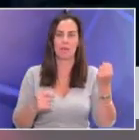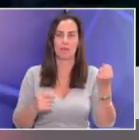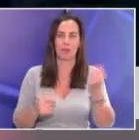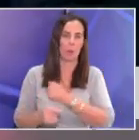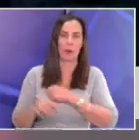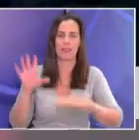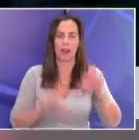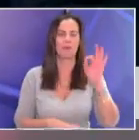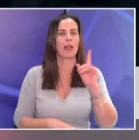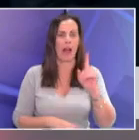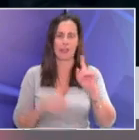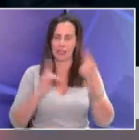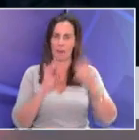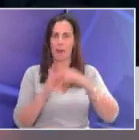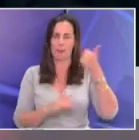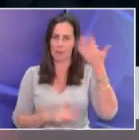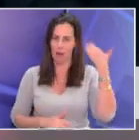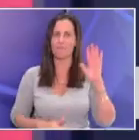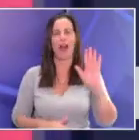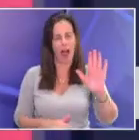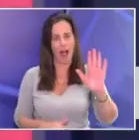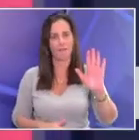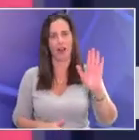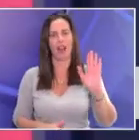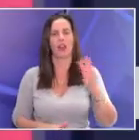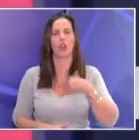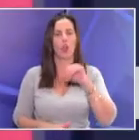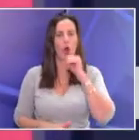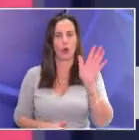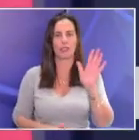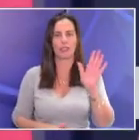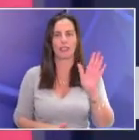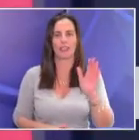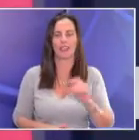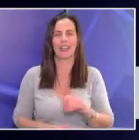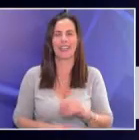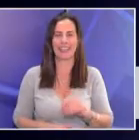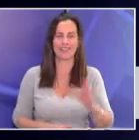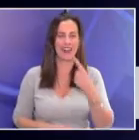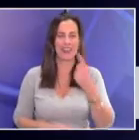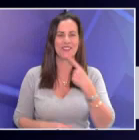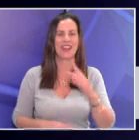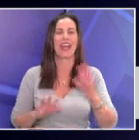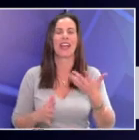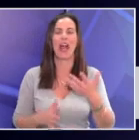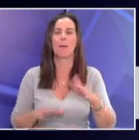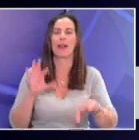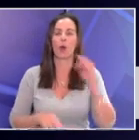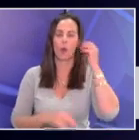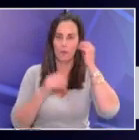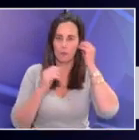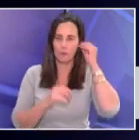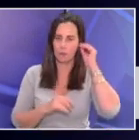ייבחר. כן, אבל בוא, זה קרה פעם אחת בעבר, אבל אנחנו לא נכנס לזה, אנחנו לא רוצים לסלם ג'ינקס. בוא נדבר על כמה הולכים להיבחר